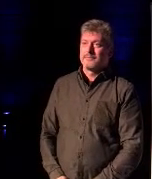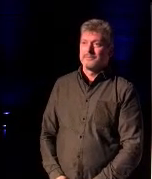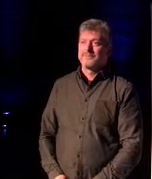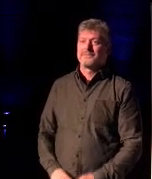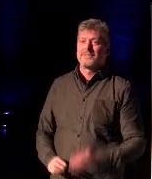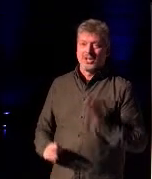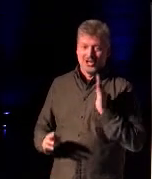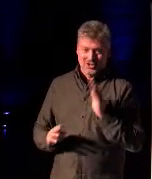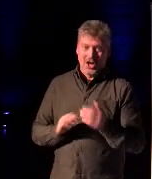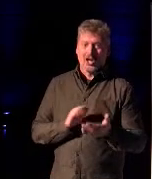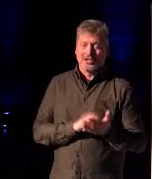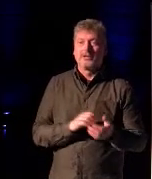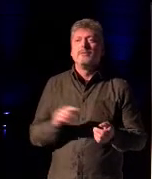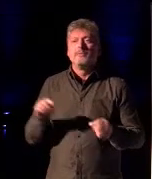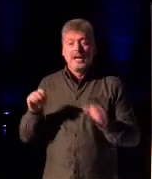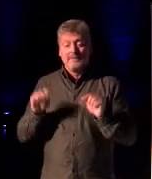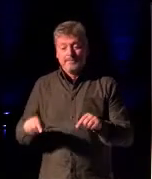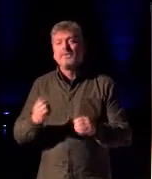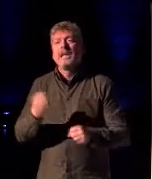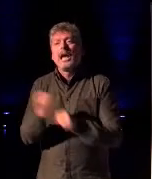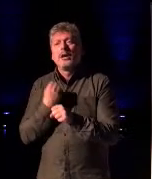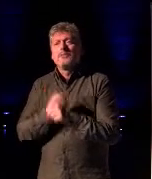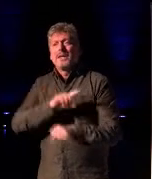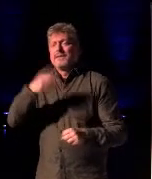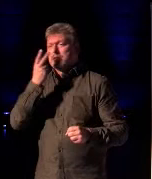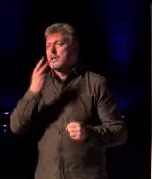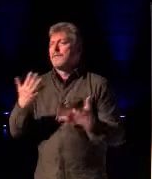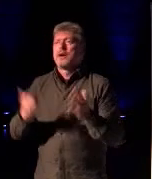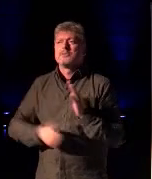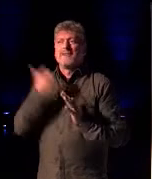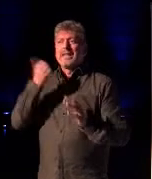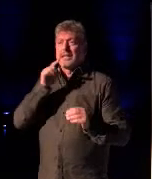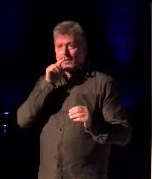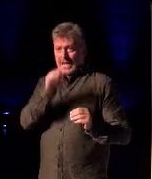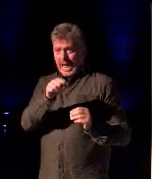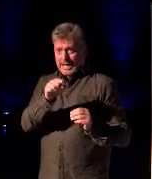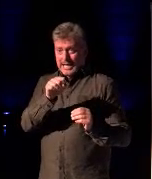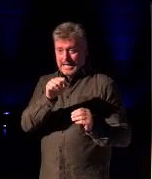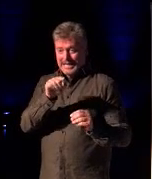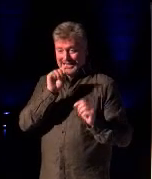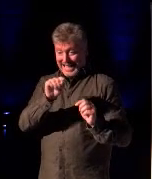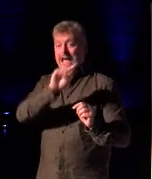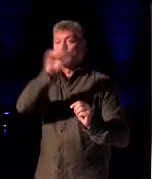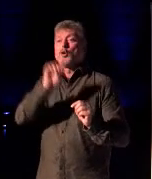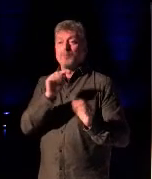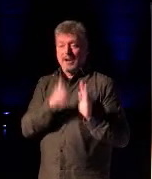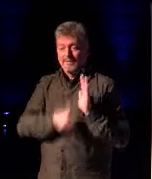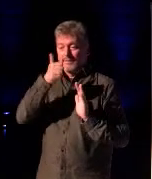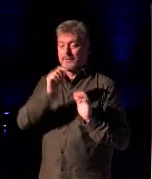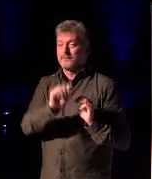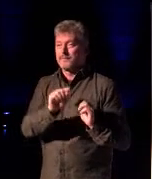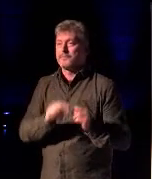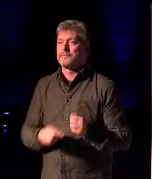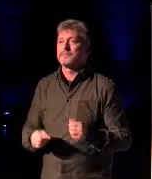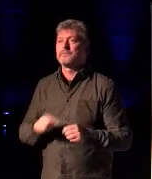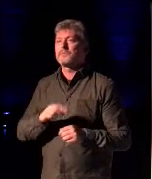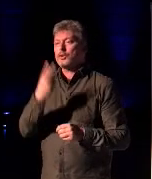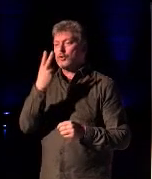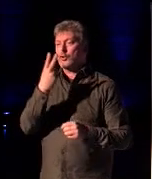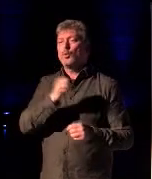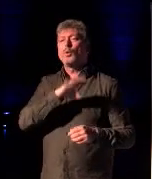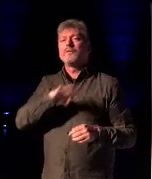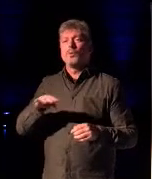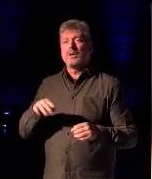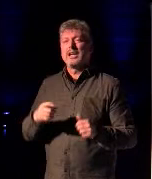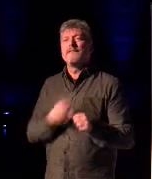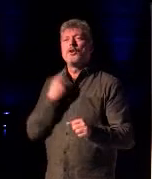Takk, Anders. I dette arbeidet så ser vi at hva viktig for deg spørsmålet står sentralt. Og vi lagde i 2014